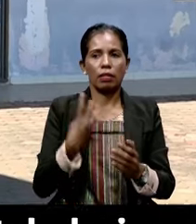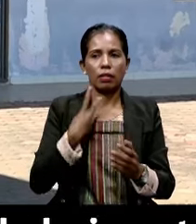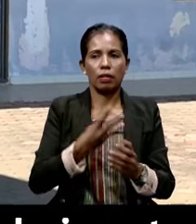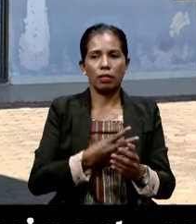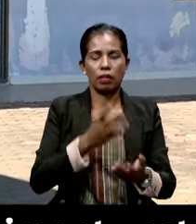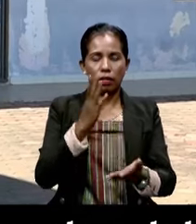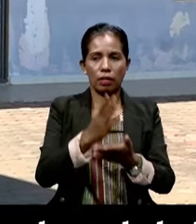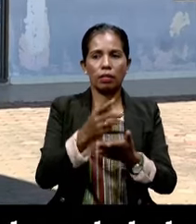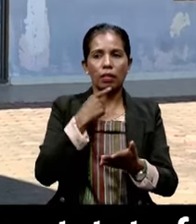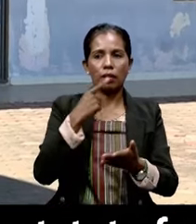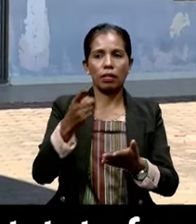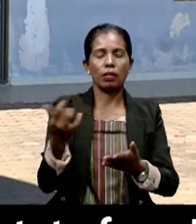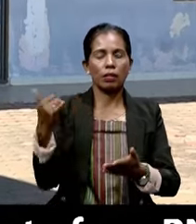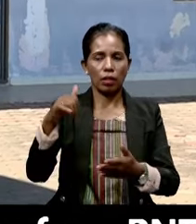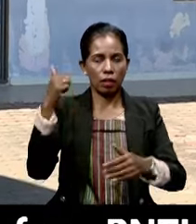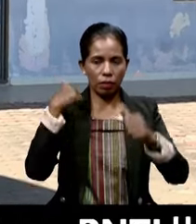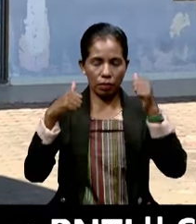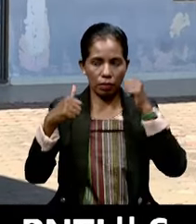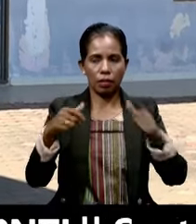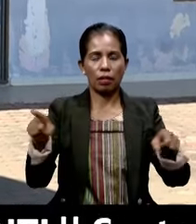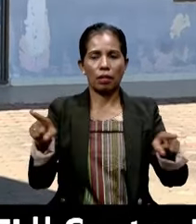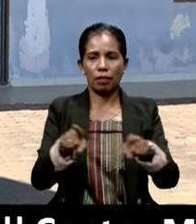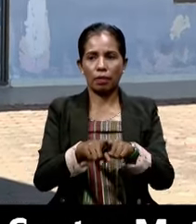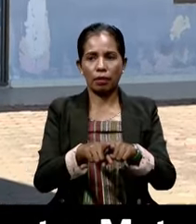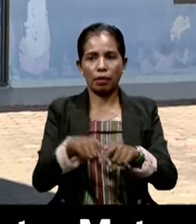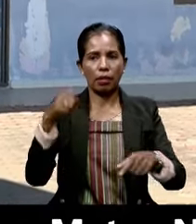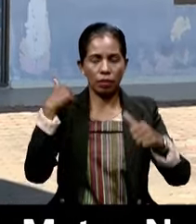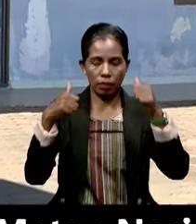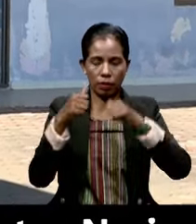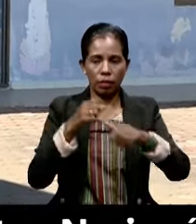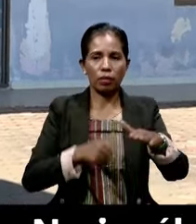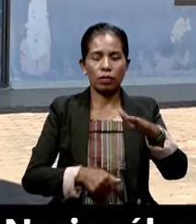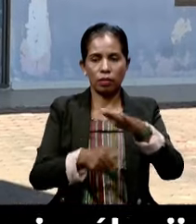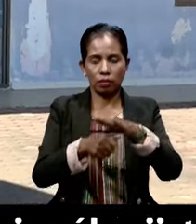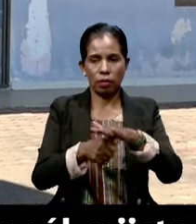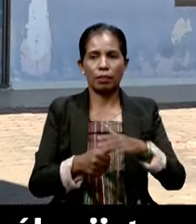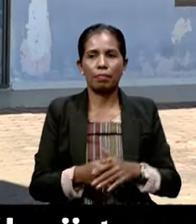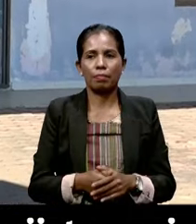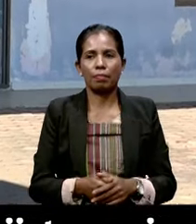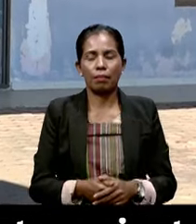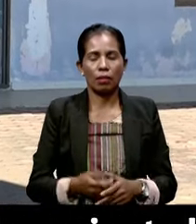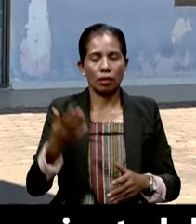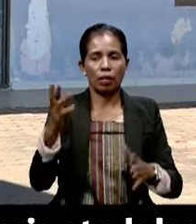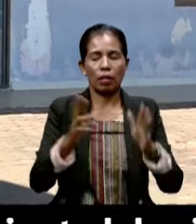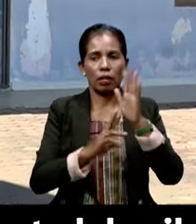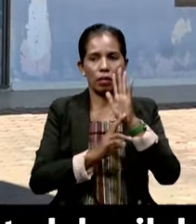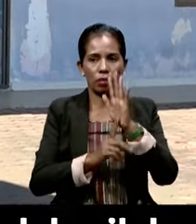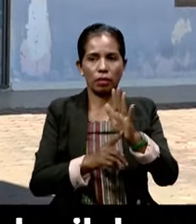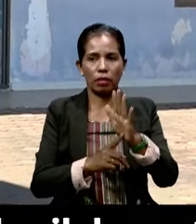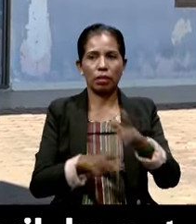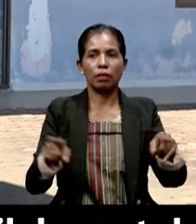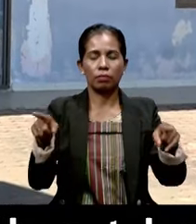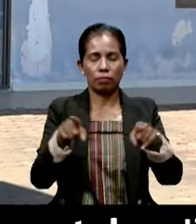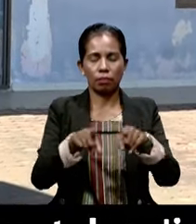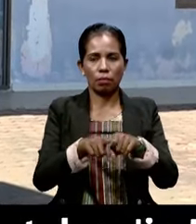suspeita kata ia sernia atividades ne considera ne san atividades ilegais ia ini referências deve maka saya ne